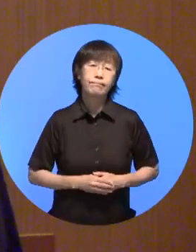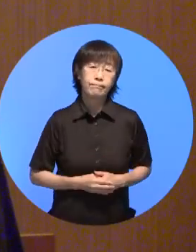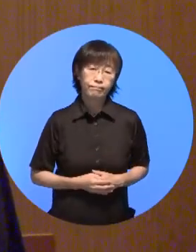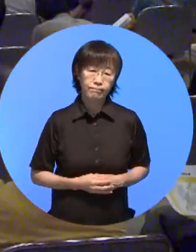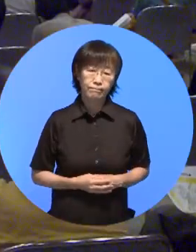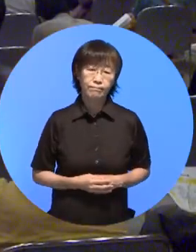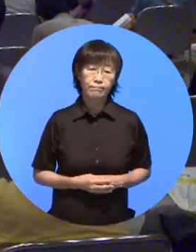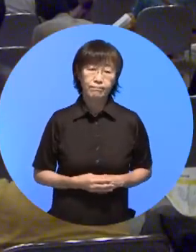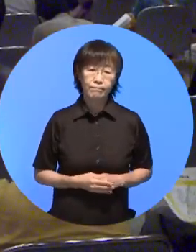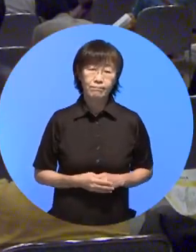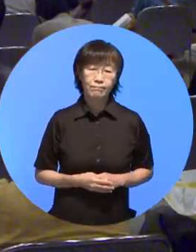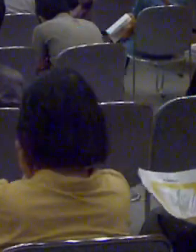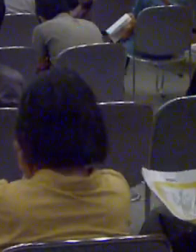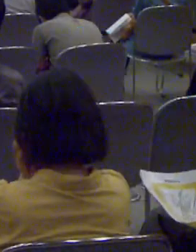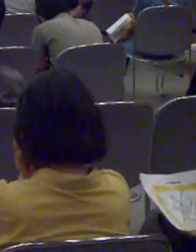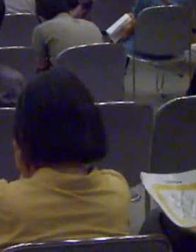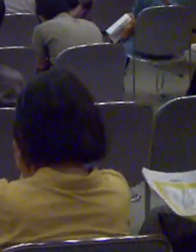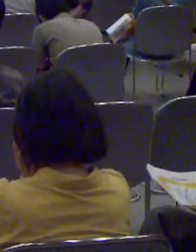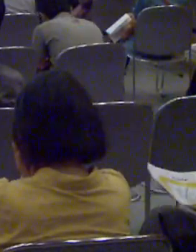まし